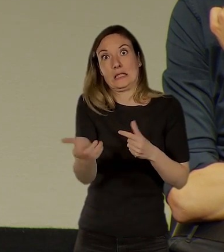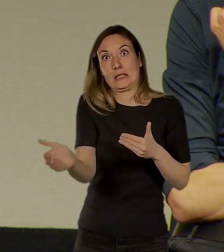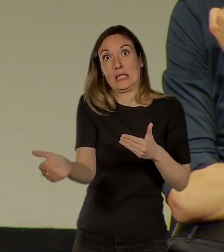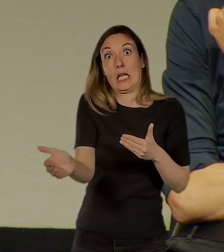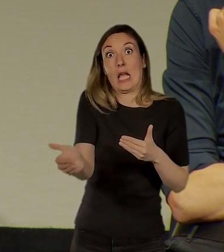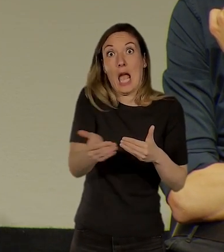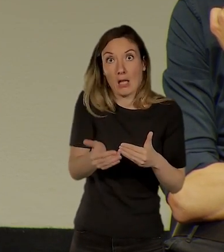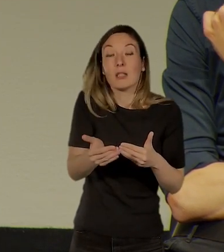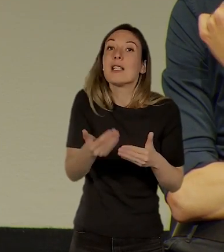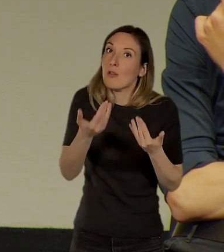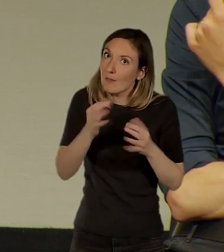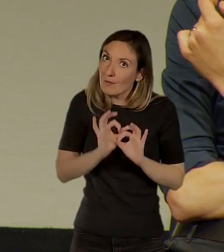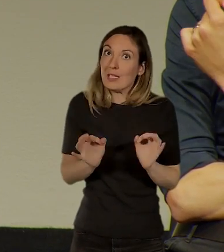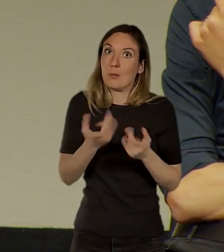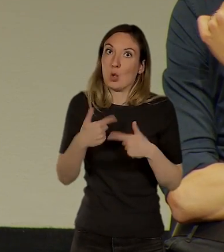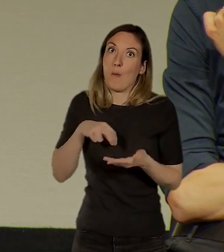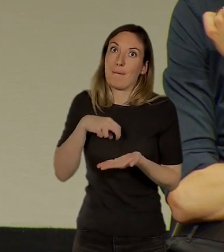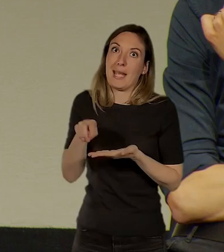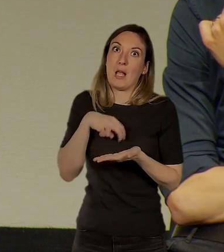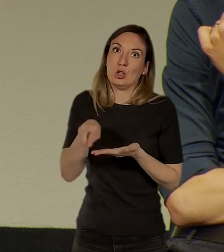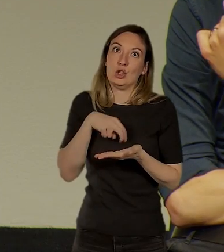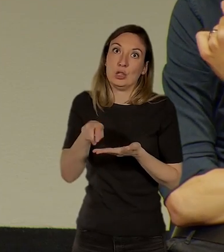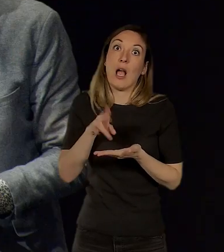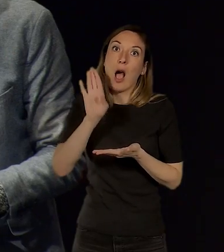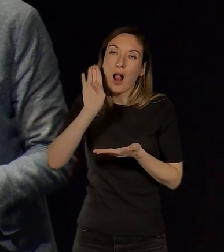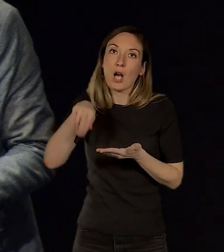vytvořili tu pěší zónu tak, jak je v té poslední fázi.